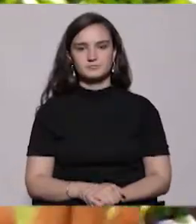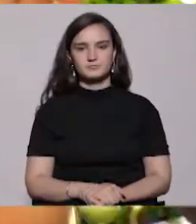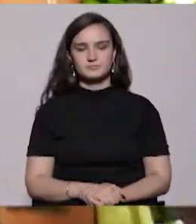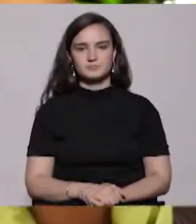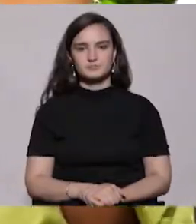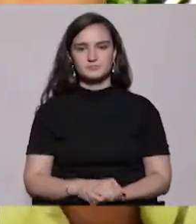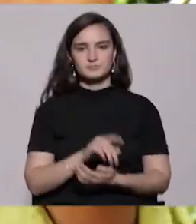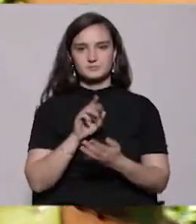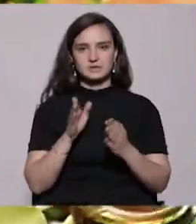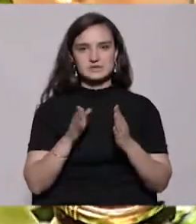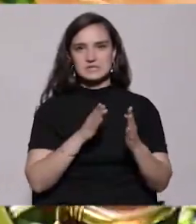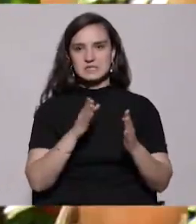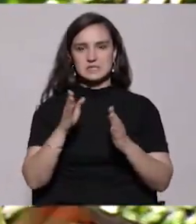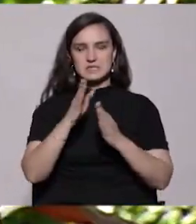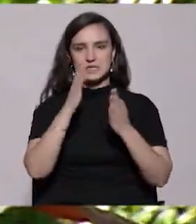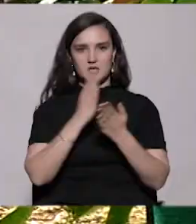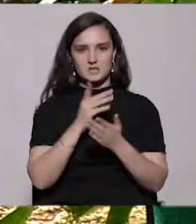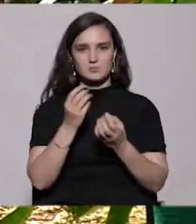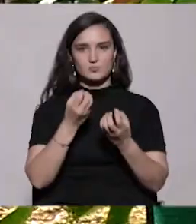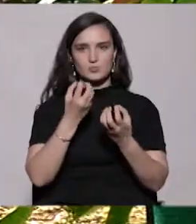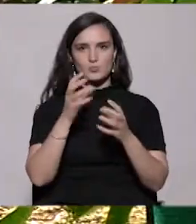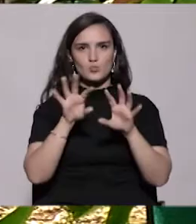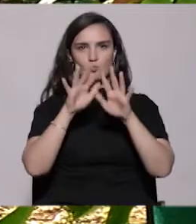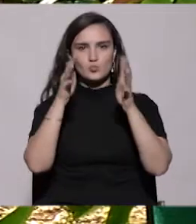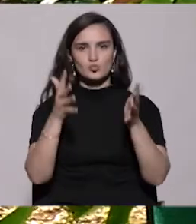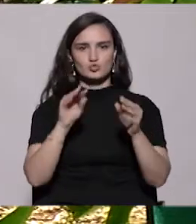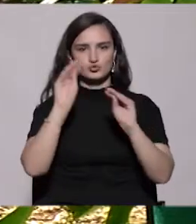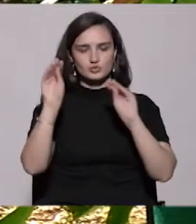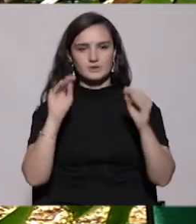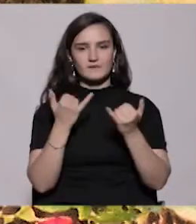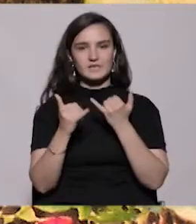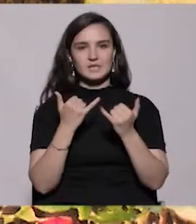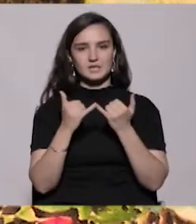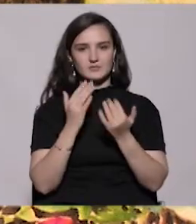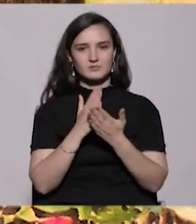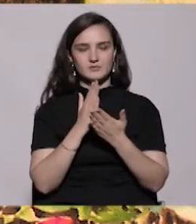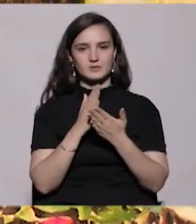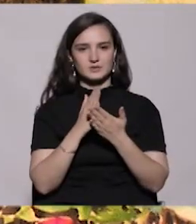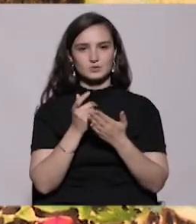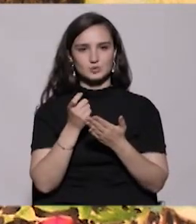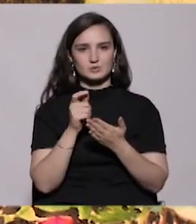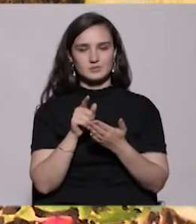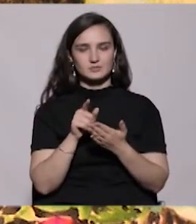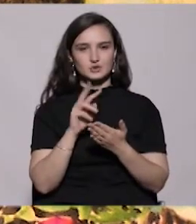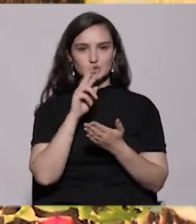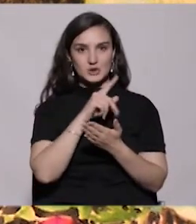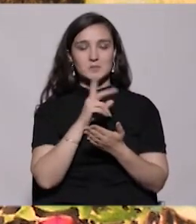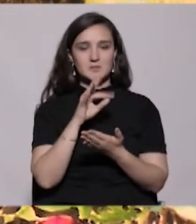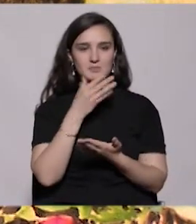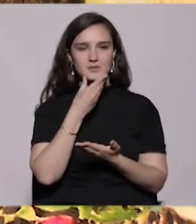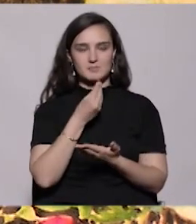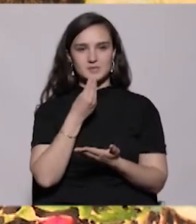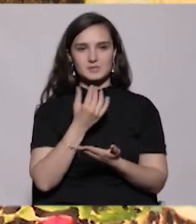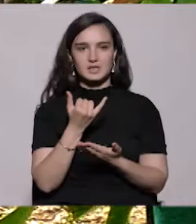ხებში რო ატიხართ ესეთი გზარი და იქ არის აი ამისი ბუჩქები, ძალიან ყვითლებია. ცოტა ესეთი შხამიანიც, მაგრამ ამაზი.